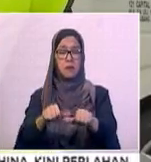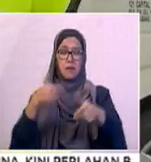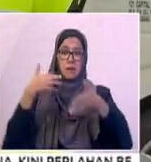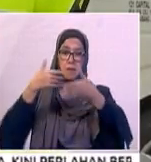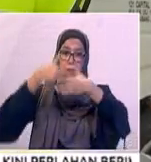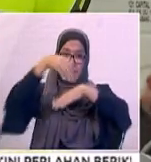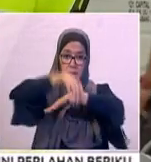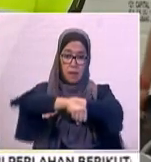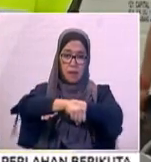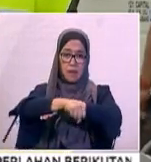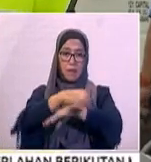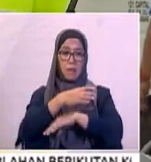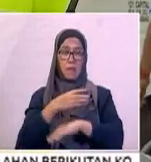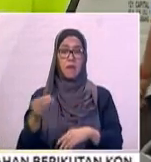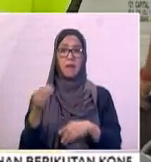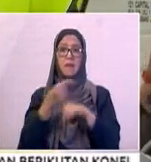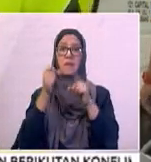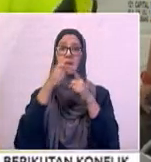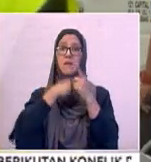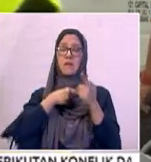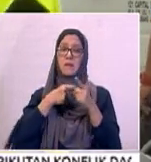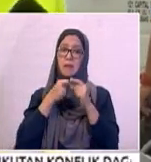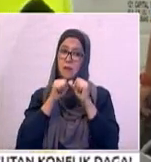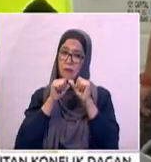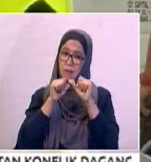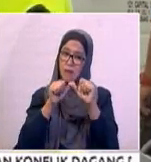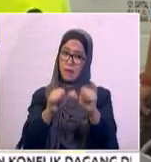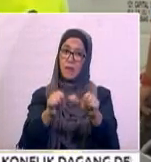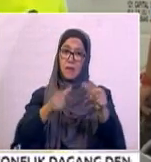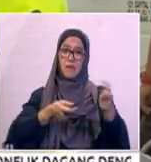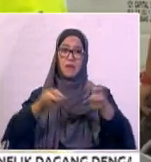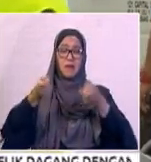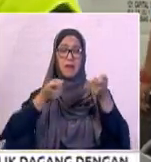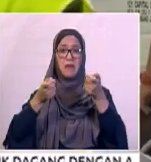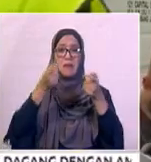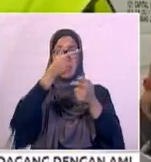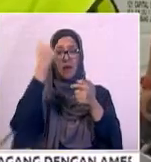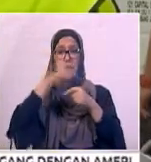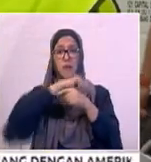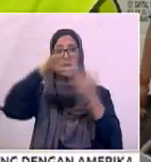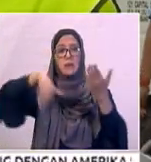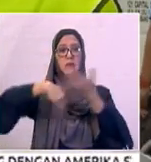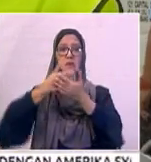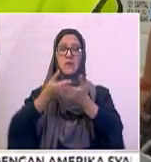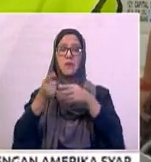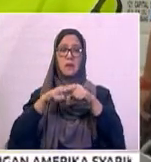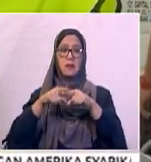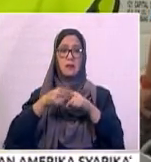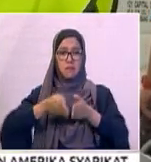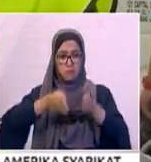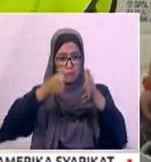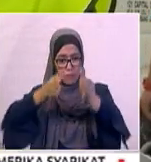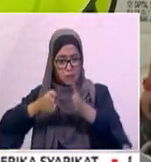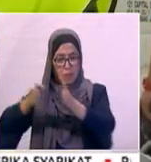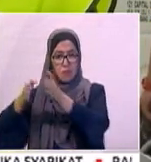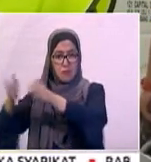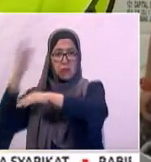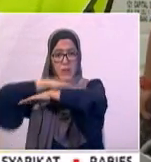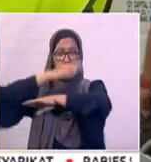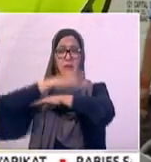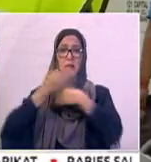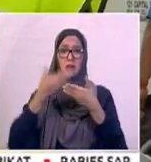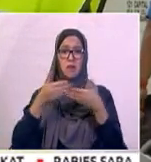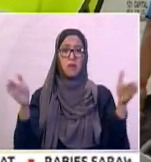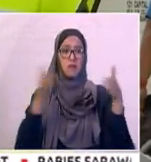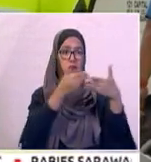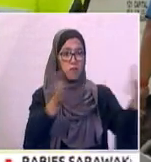malam ini. Namun keadaan masih lagi terkawal kerana semua laluan ataupun kaunter di Plaza Tol Gombak ini dibuka dan